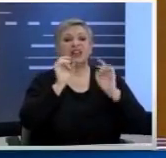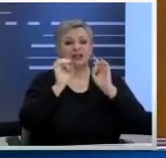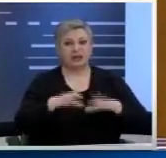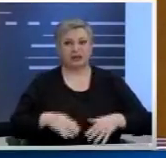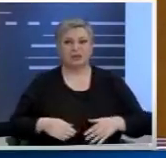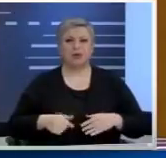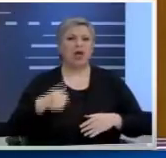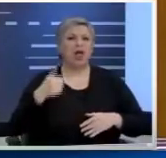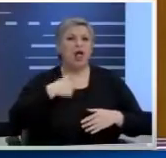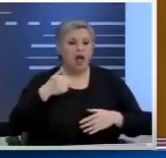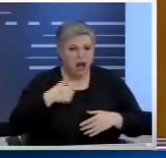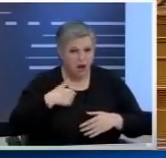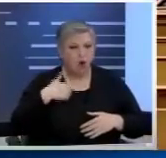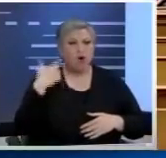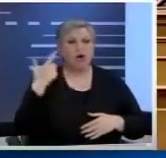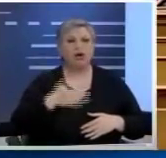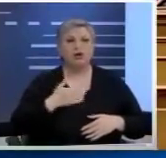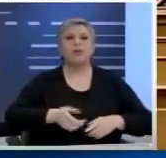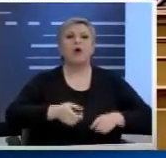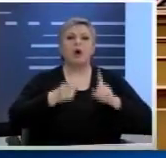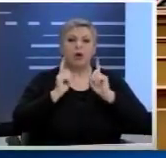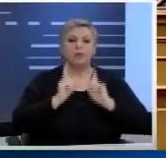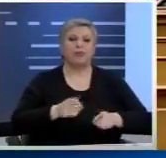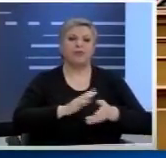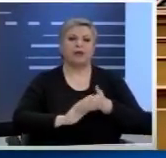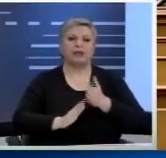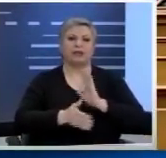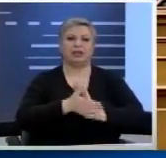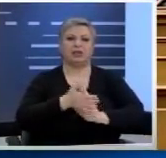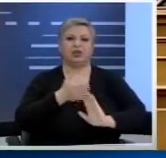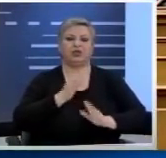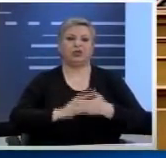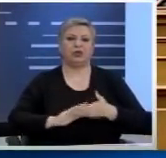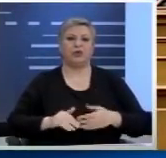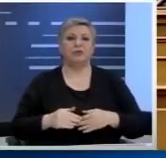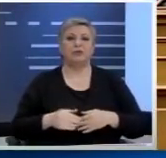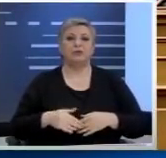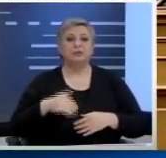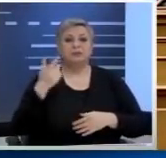Αφού δεν μπορείτε να την επιβάλλετε εσείς. Καθόλου δεν ασχημονούν.